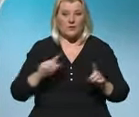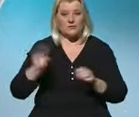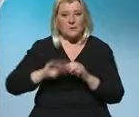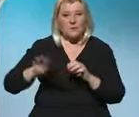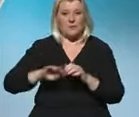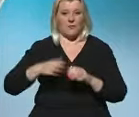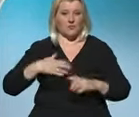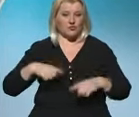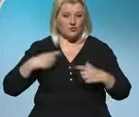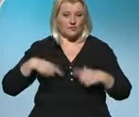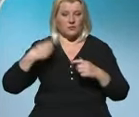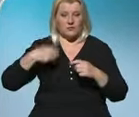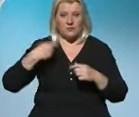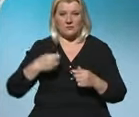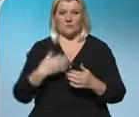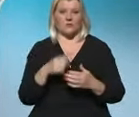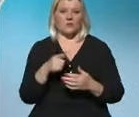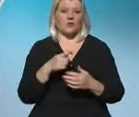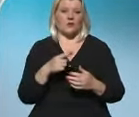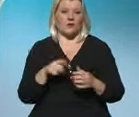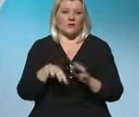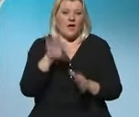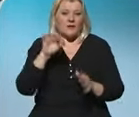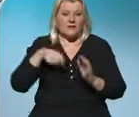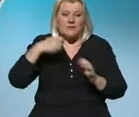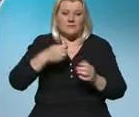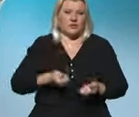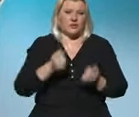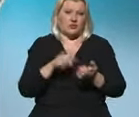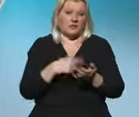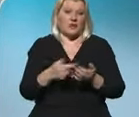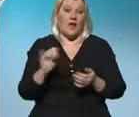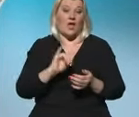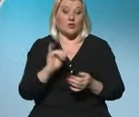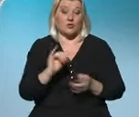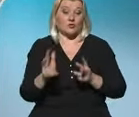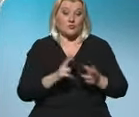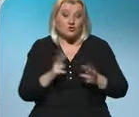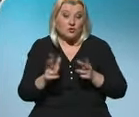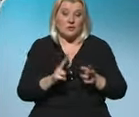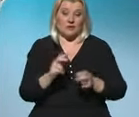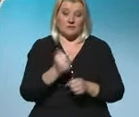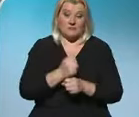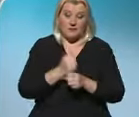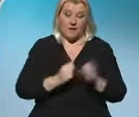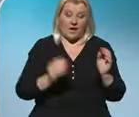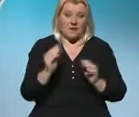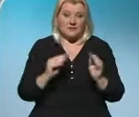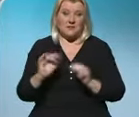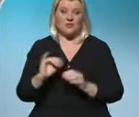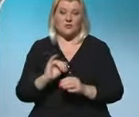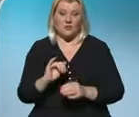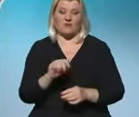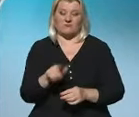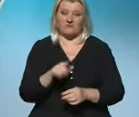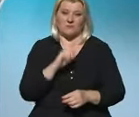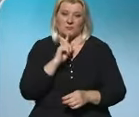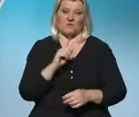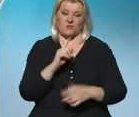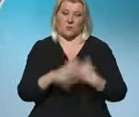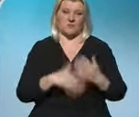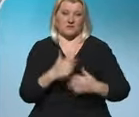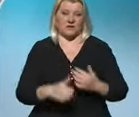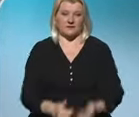takže nebylo to zase tak těžké to sehnat, ale někdo, kdo to stříhal a kdo to všechno jako musel poskládat dohromady toho materiálu, bylo opravdu